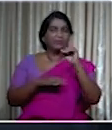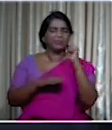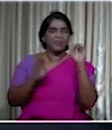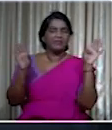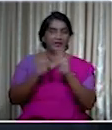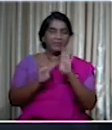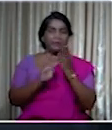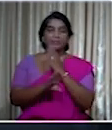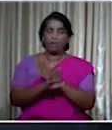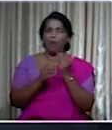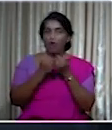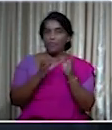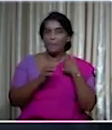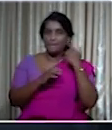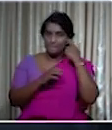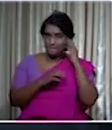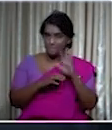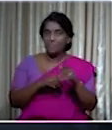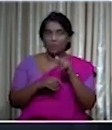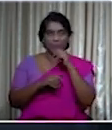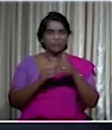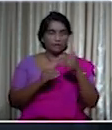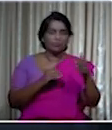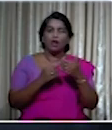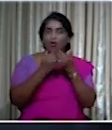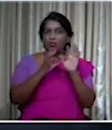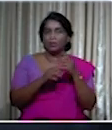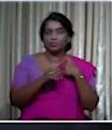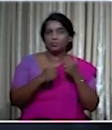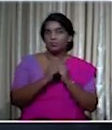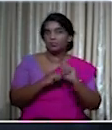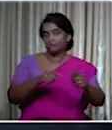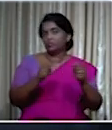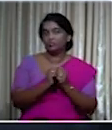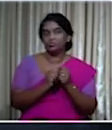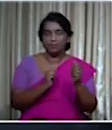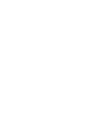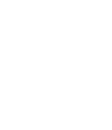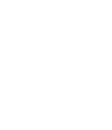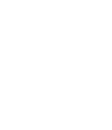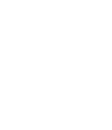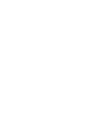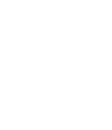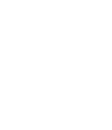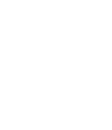නමුත් ඊට කලින් අපි විරුද්ධ කරන්න බලාපොරොත්තු වෙනවා කියලා අපි නුදුරු අනාගතයේ මේ විරුද්ධ කරන්න අවශ්‍ය කටයුතු මේ වෙනටත් යොදමින් තිබෙනවා।